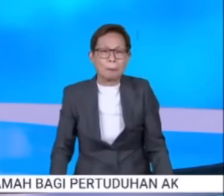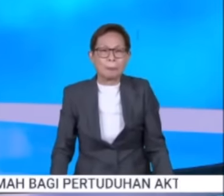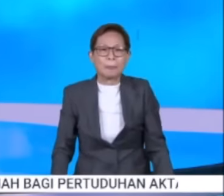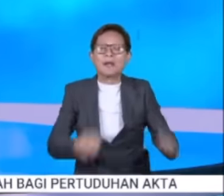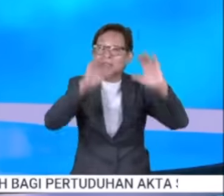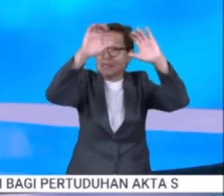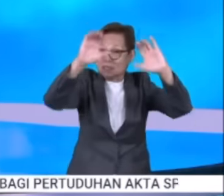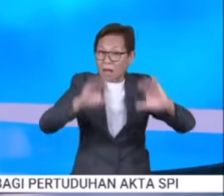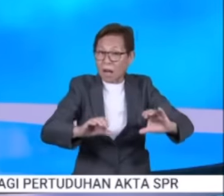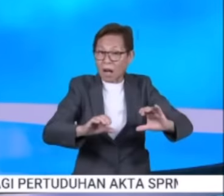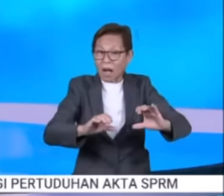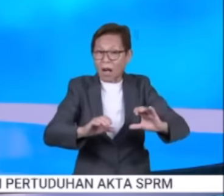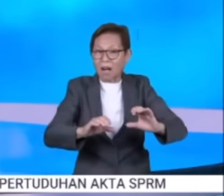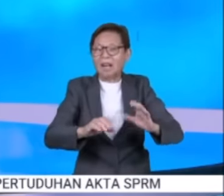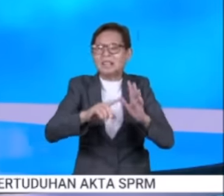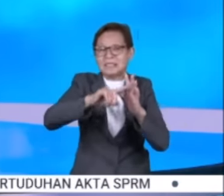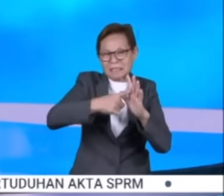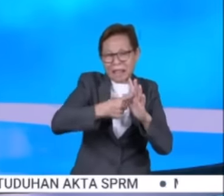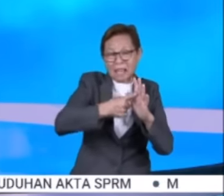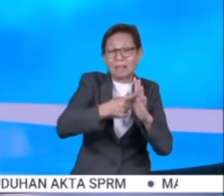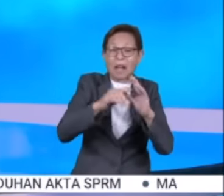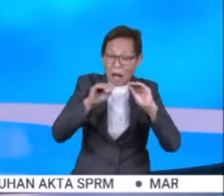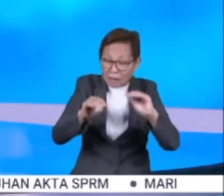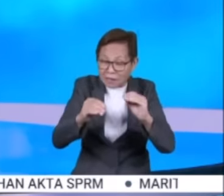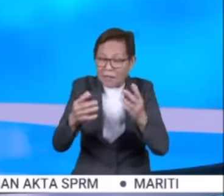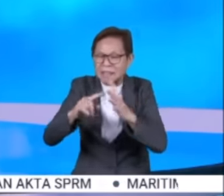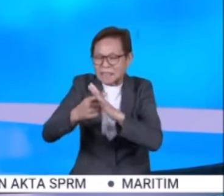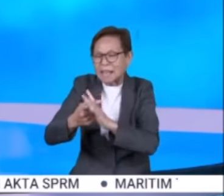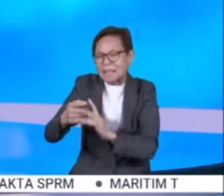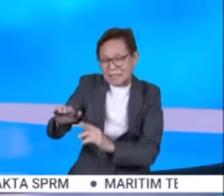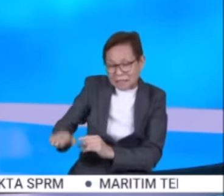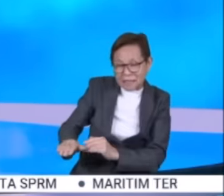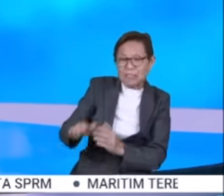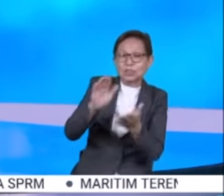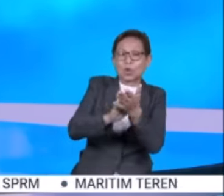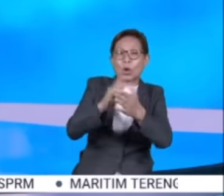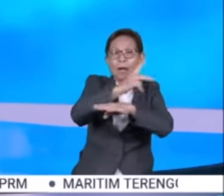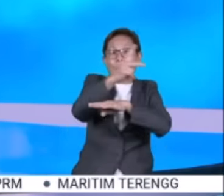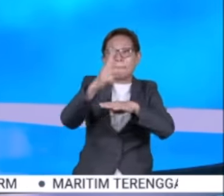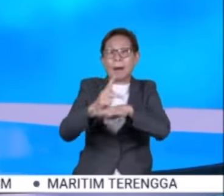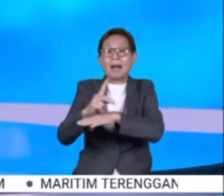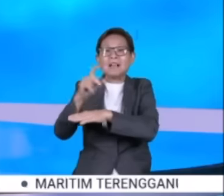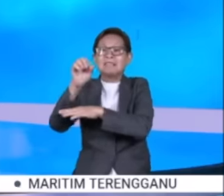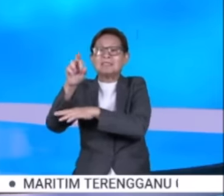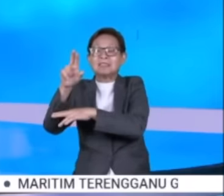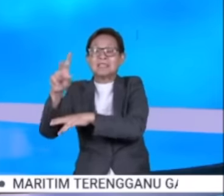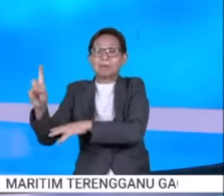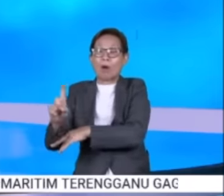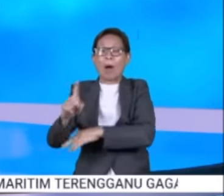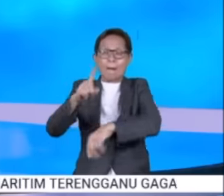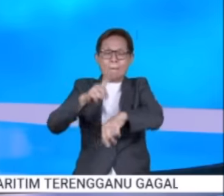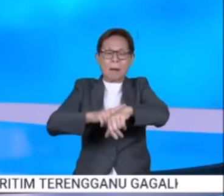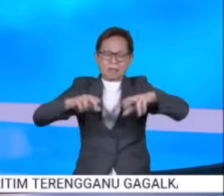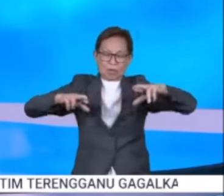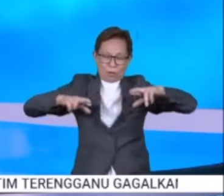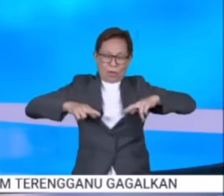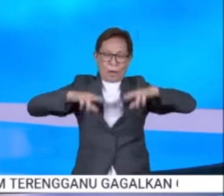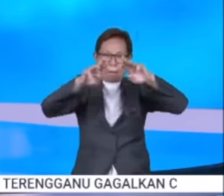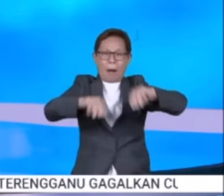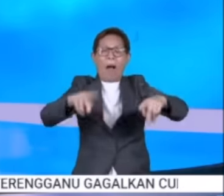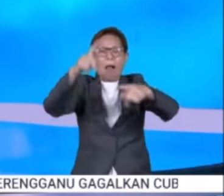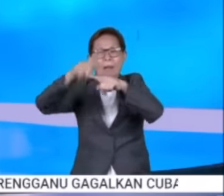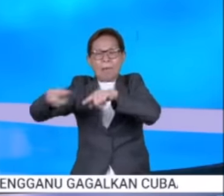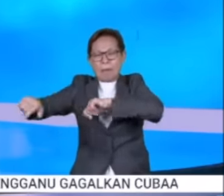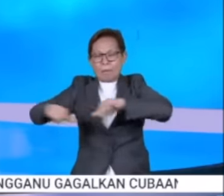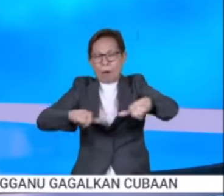Mengambil pendekatan melentur buluh biar dari rebungnya. Sekolah Kebangsaan Bandar Sri Damansara mengisi masa rehat pelajar dengan pelbagai